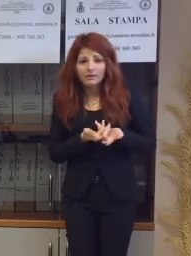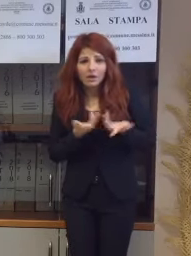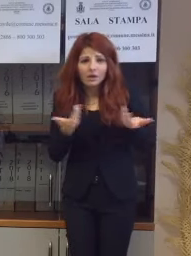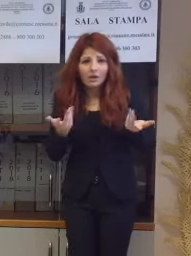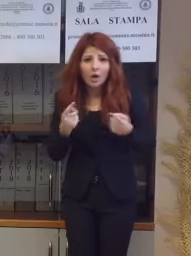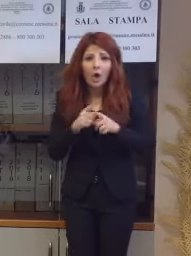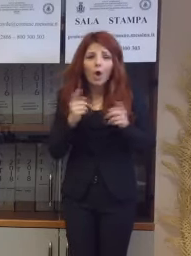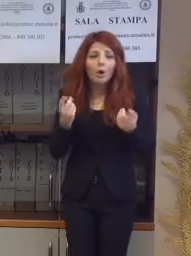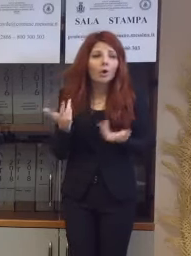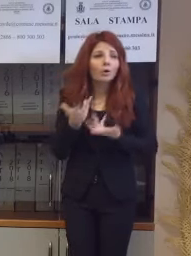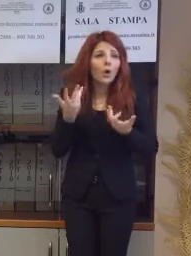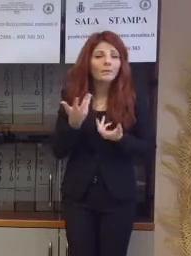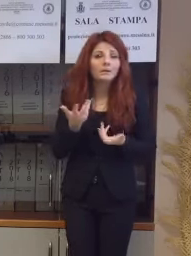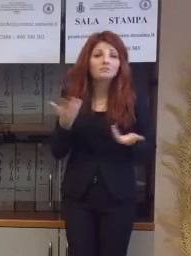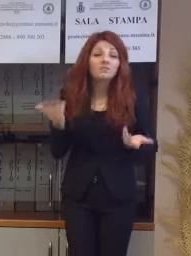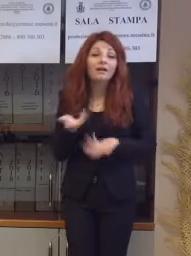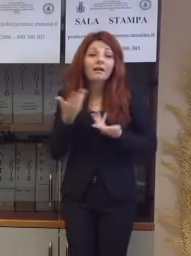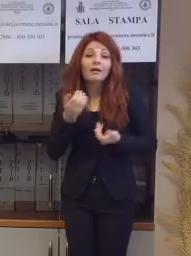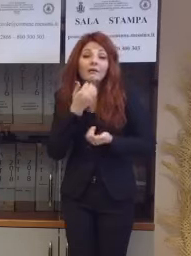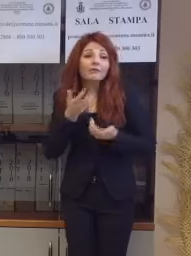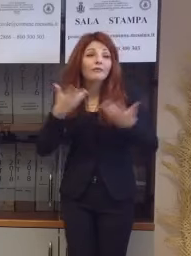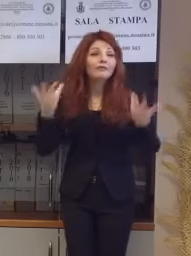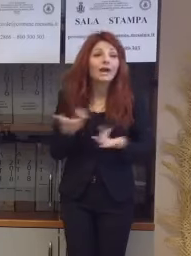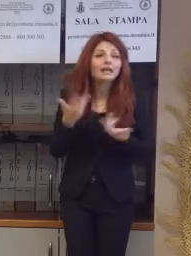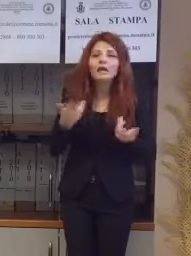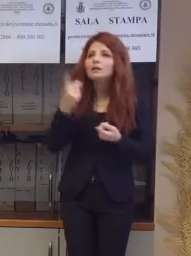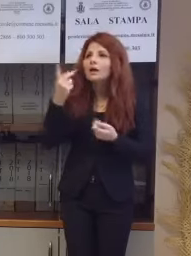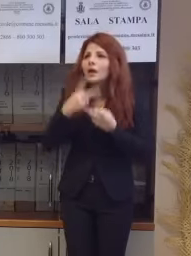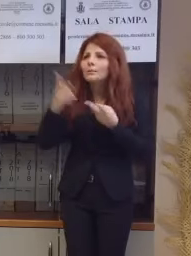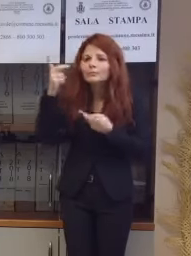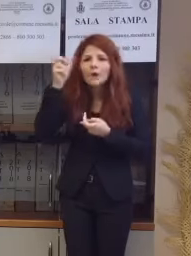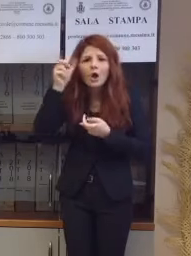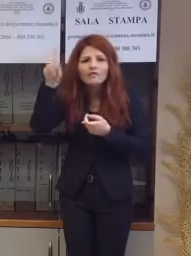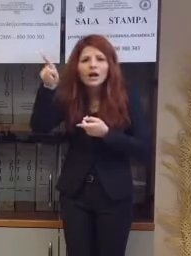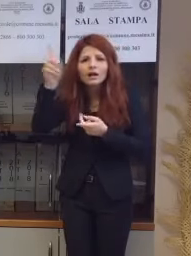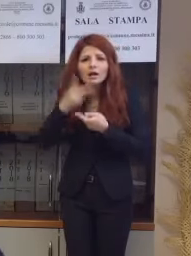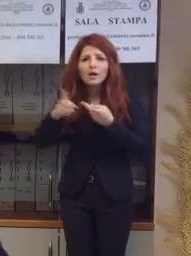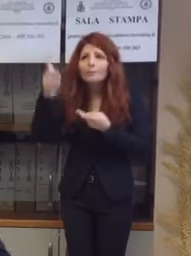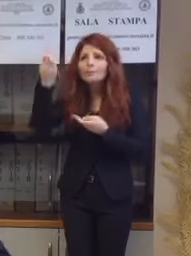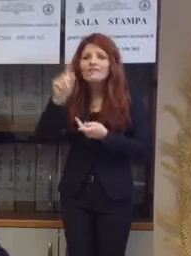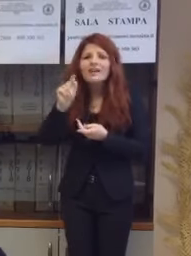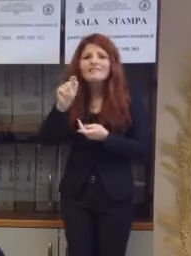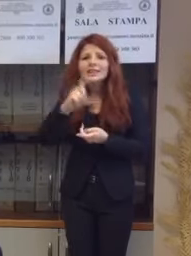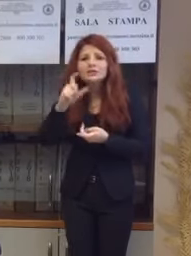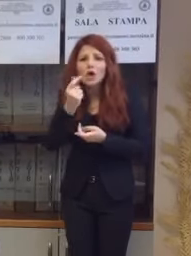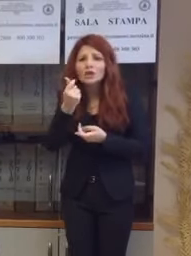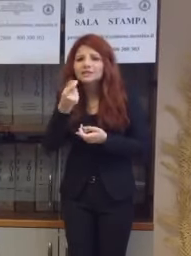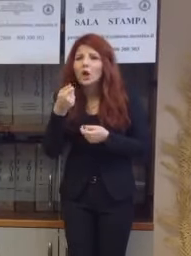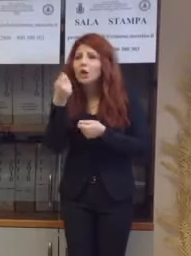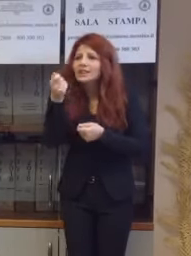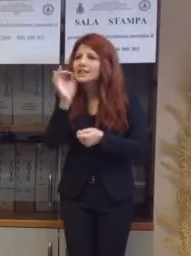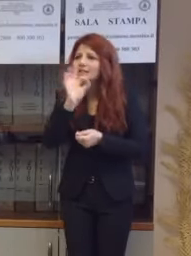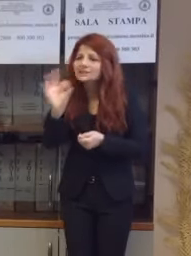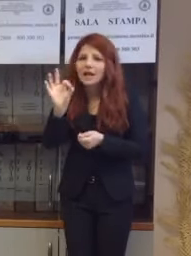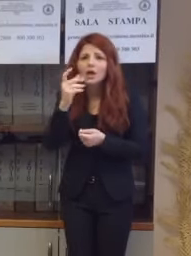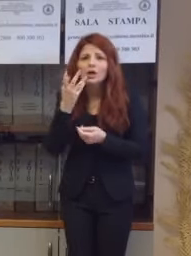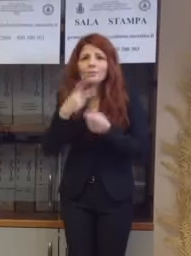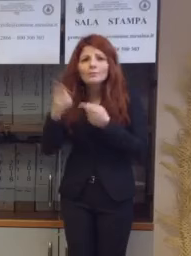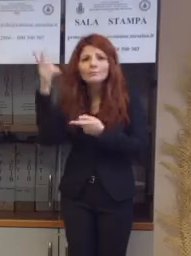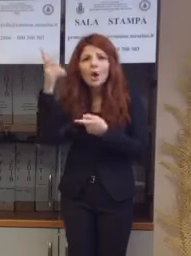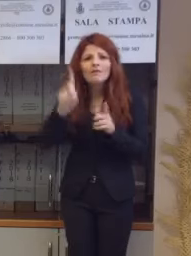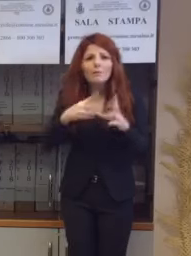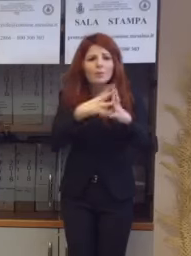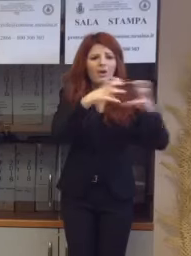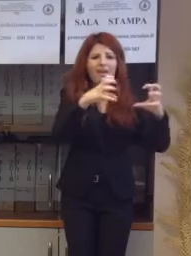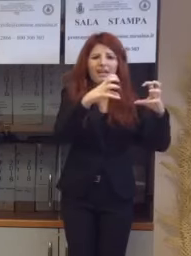perché in un momento del genere provate a stare voi 20 giorni senza alcun sostegno, provate a stare voi 20 giorni sotto l'amianto come le baracche, perché non le fate